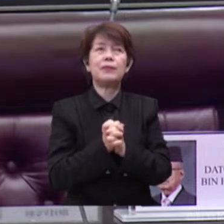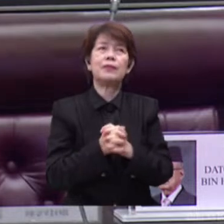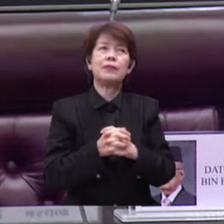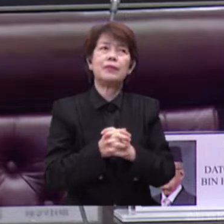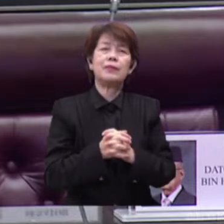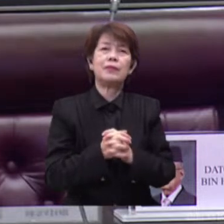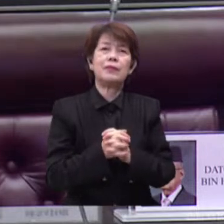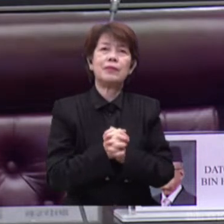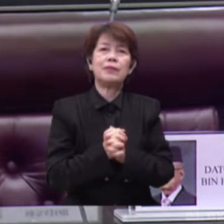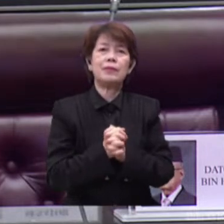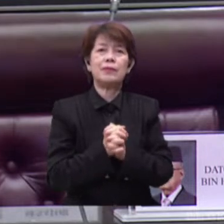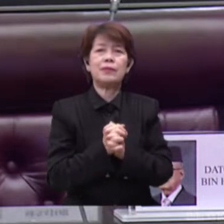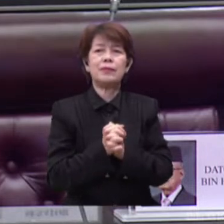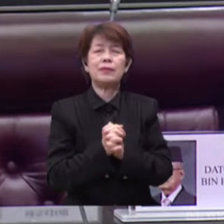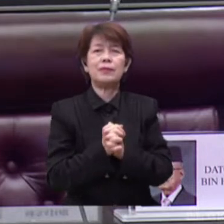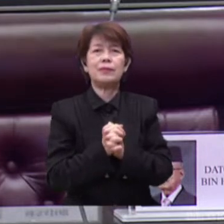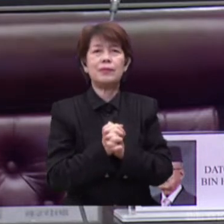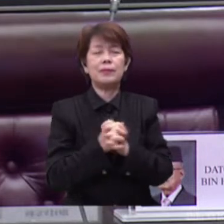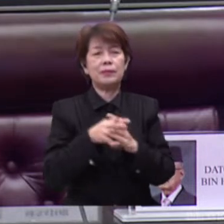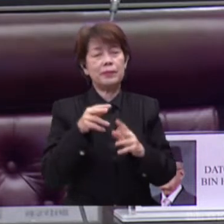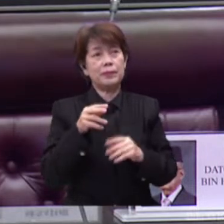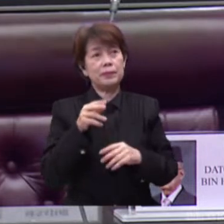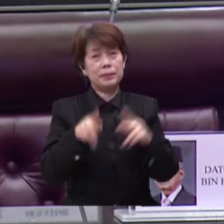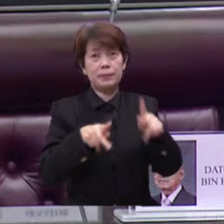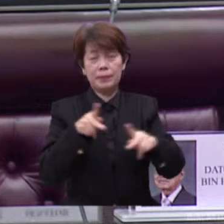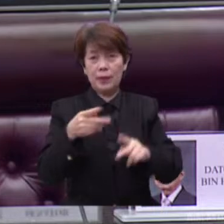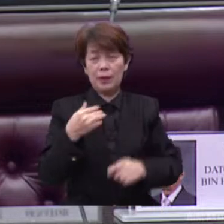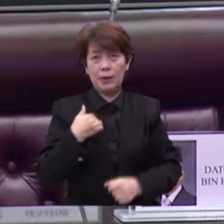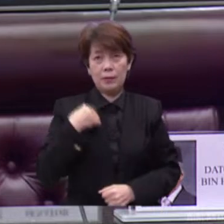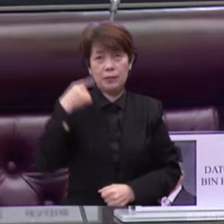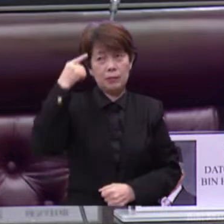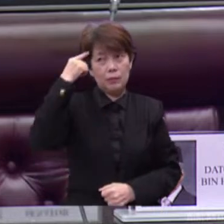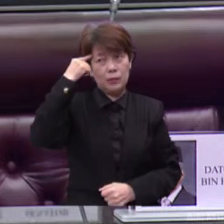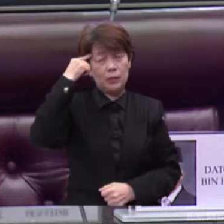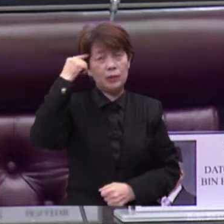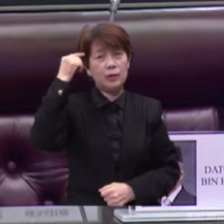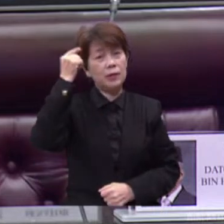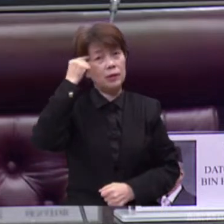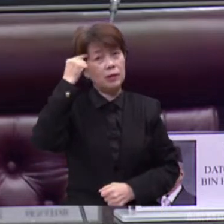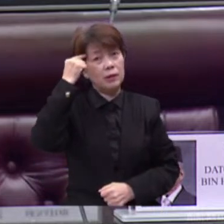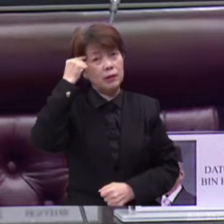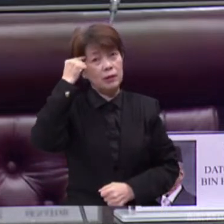binatang tidak ada akal sama-sama ada otak